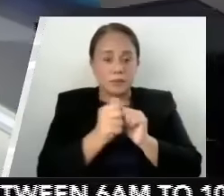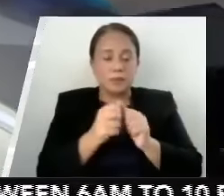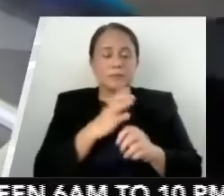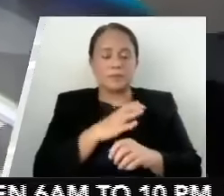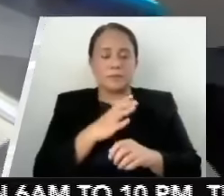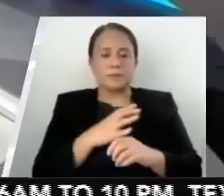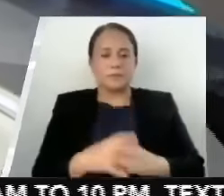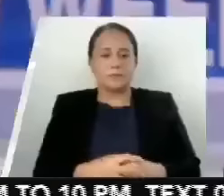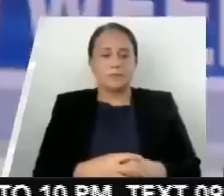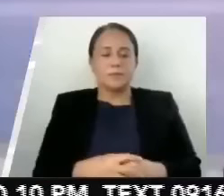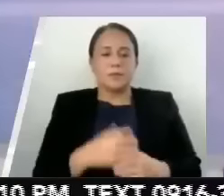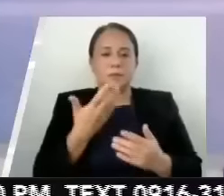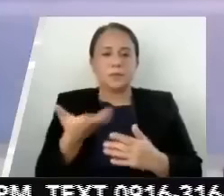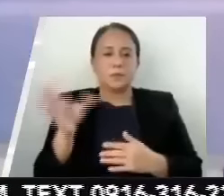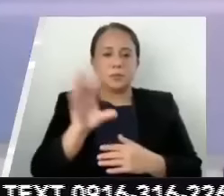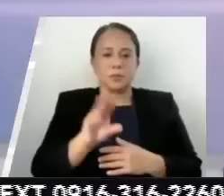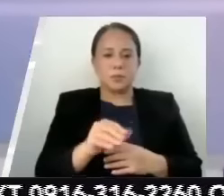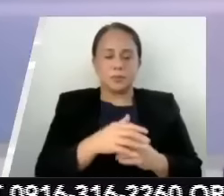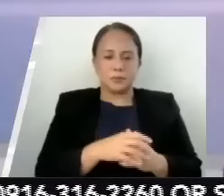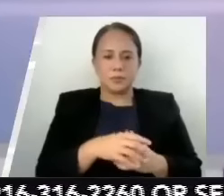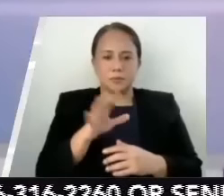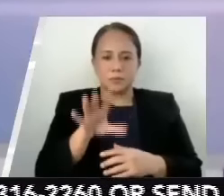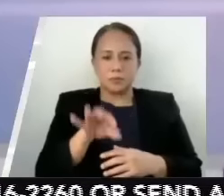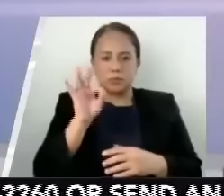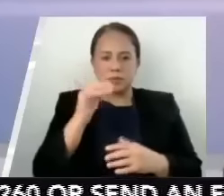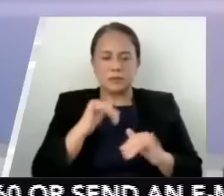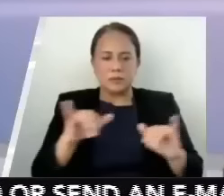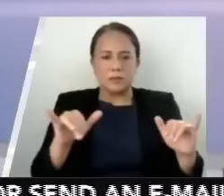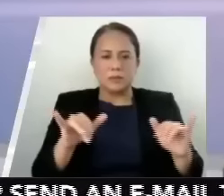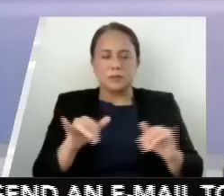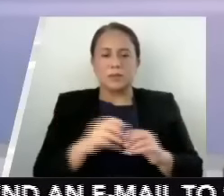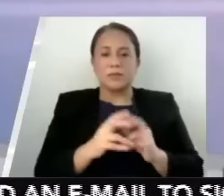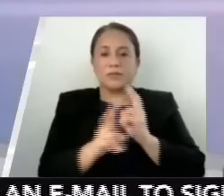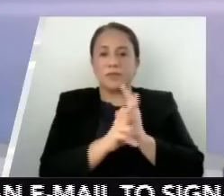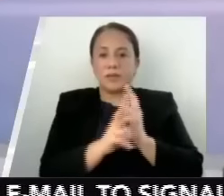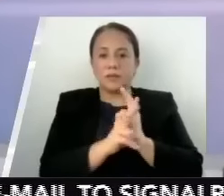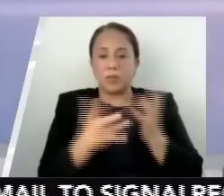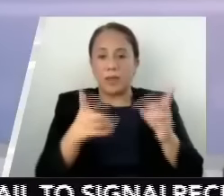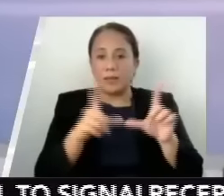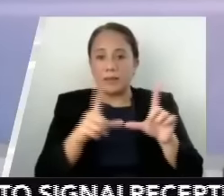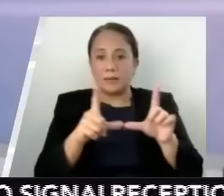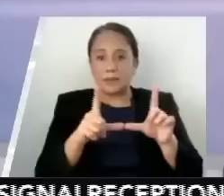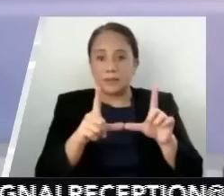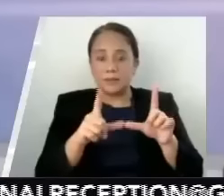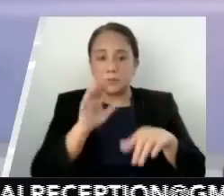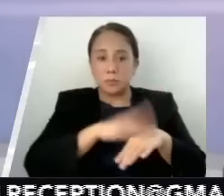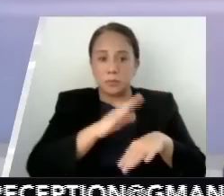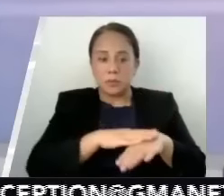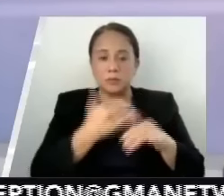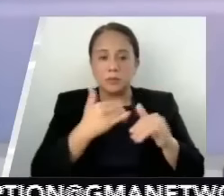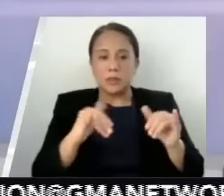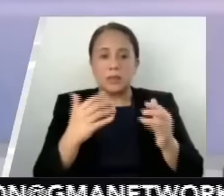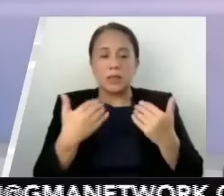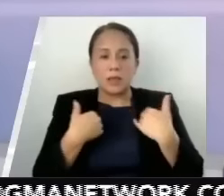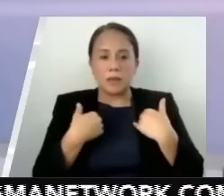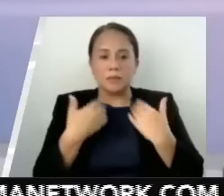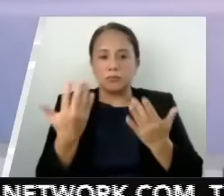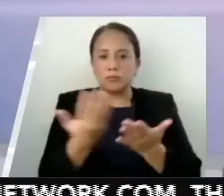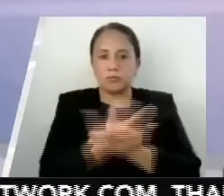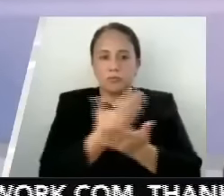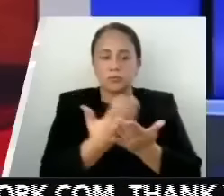Magandang hapon po. Bistadong bumiyahe pa rin ang isang colorum van na dati nang nasita at nagpagawa pa ito ng panibagong